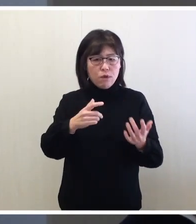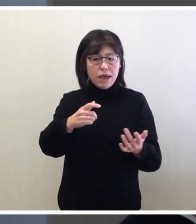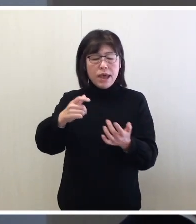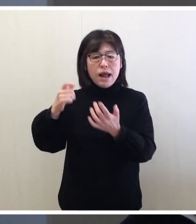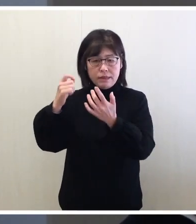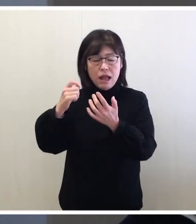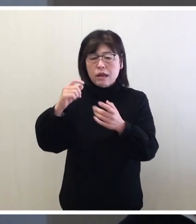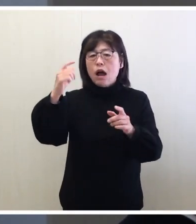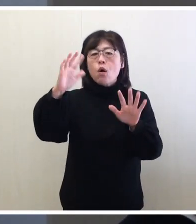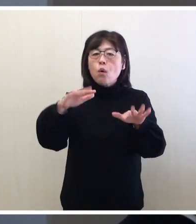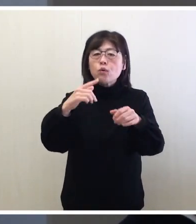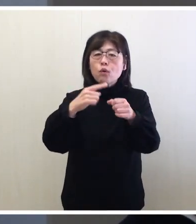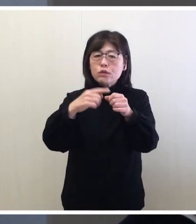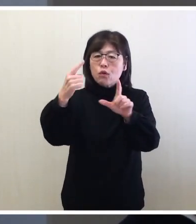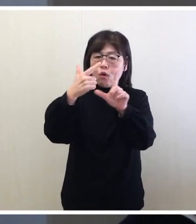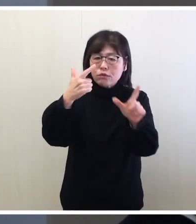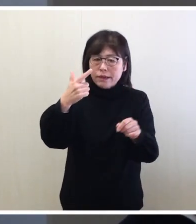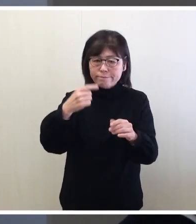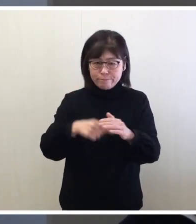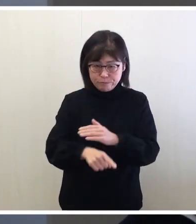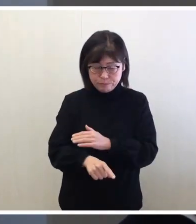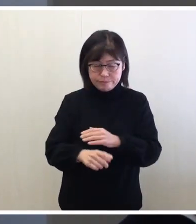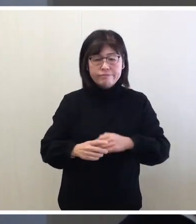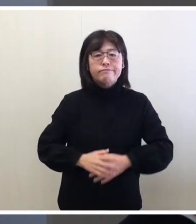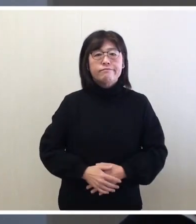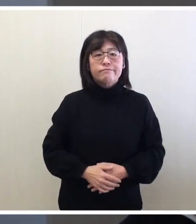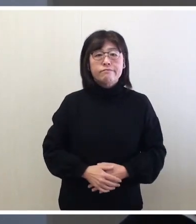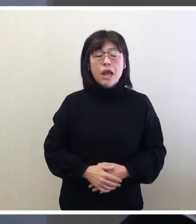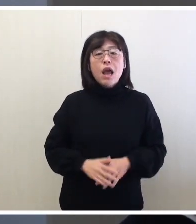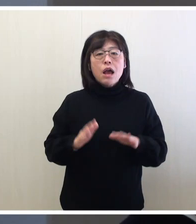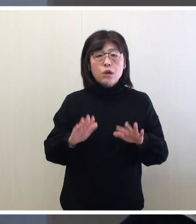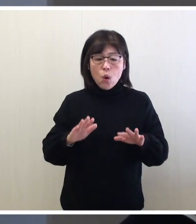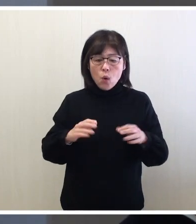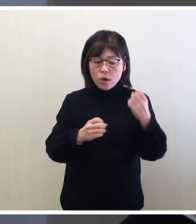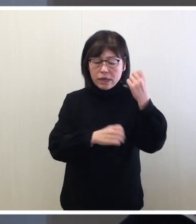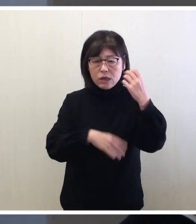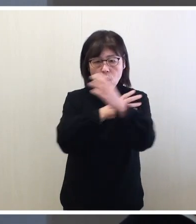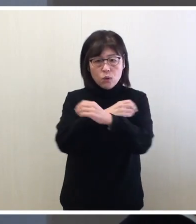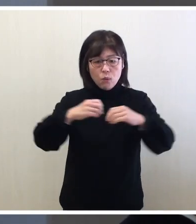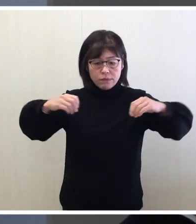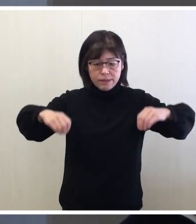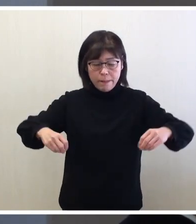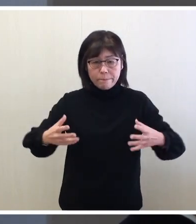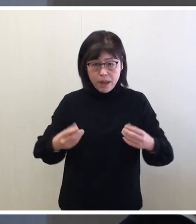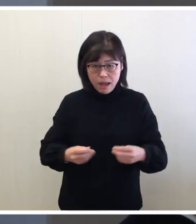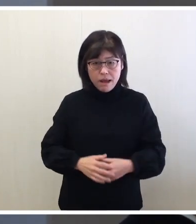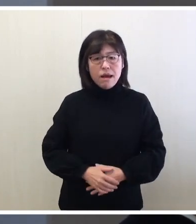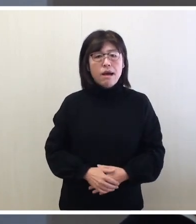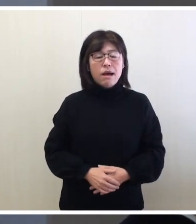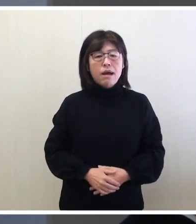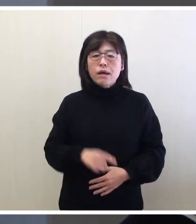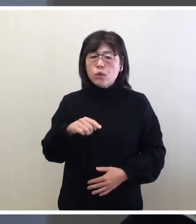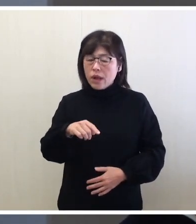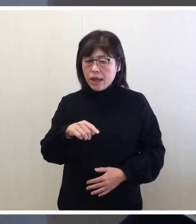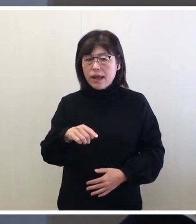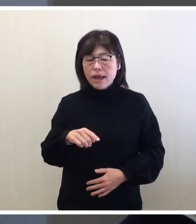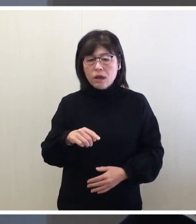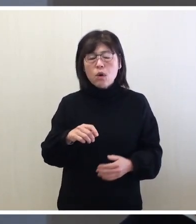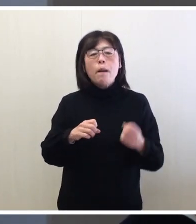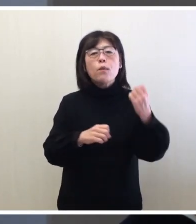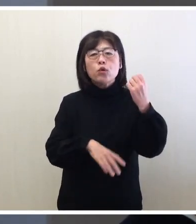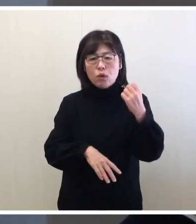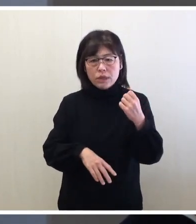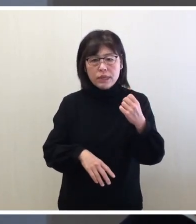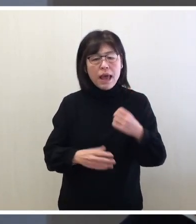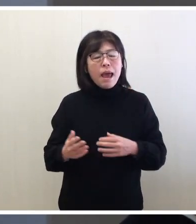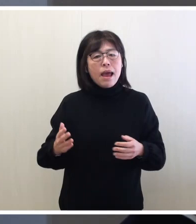と。これが今年の6月ということになってございます。で、本日基本協定を迎えたわけですが、この基本協定によ